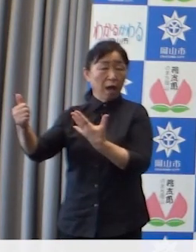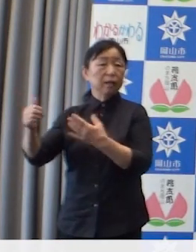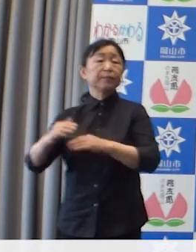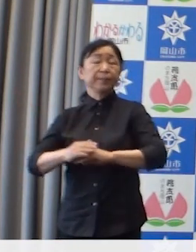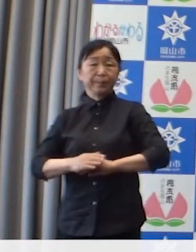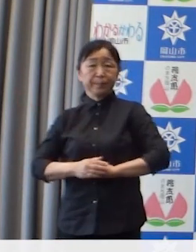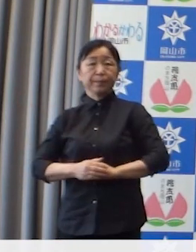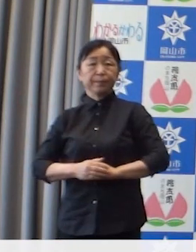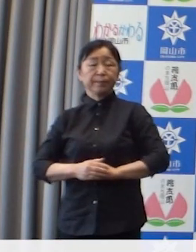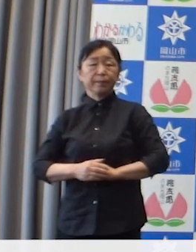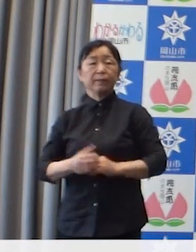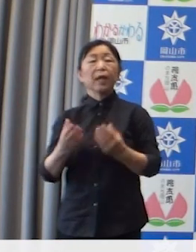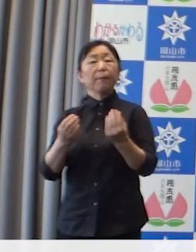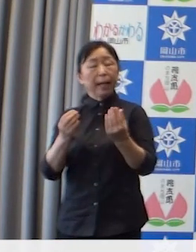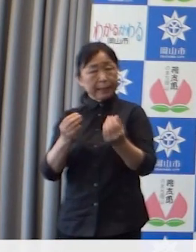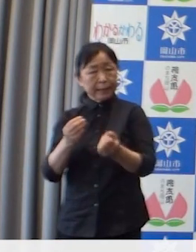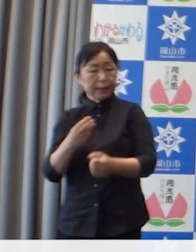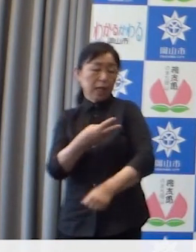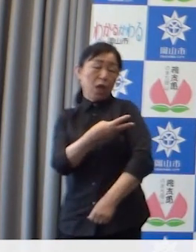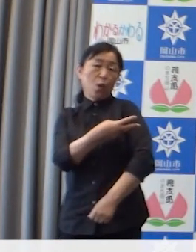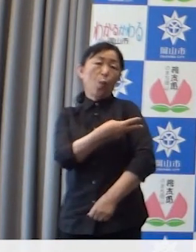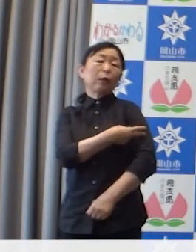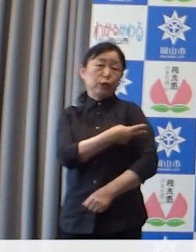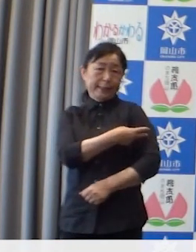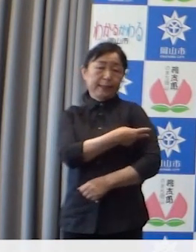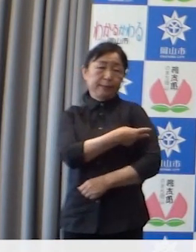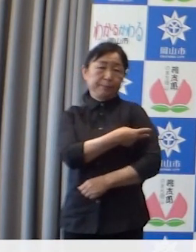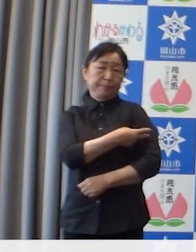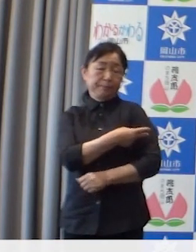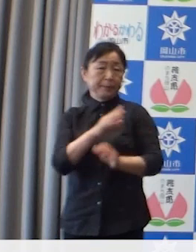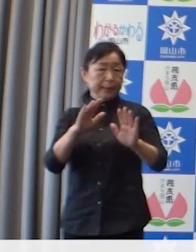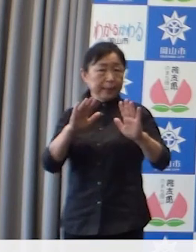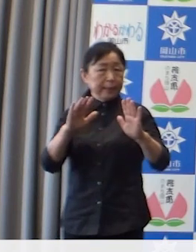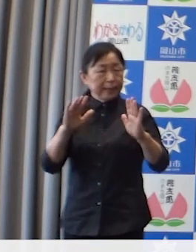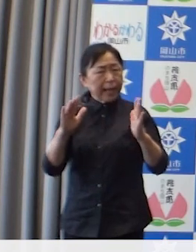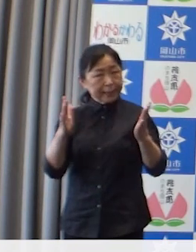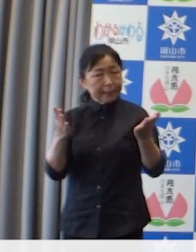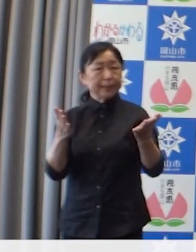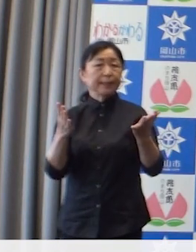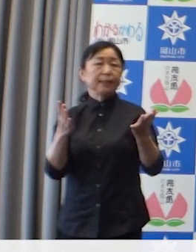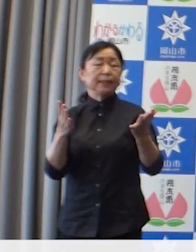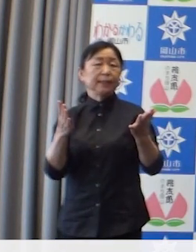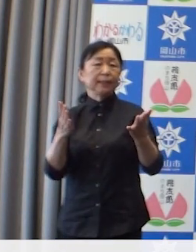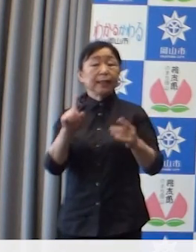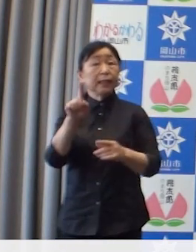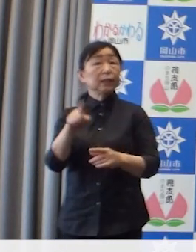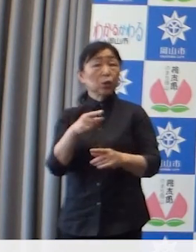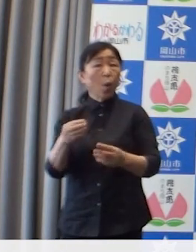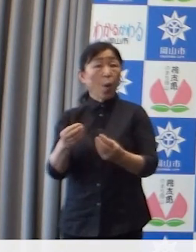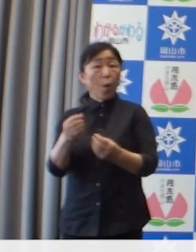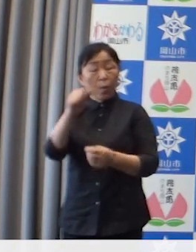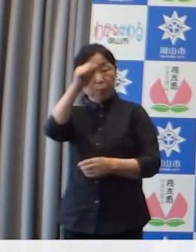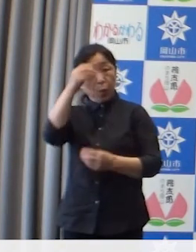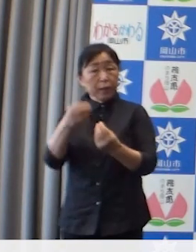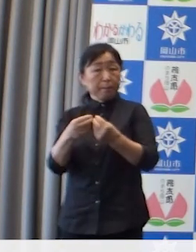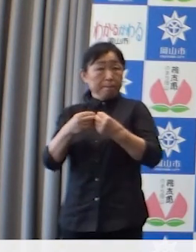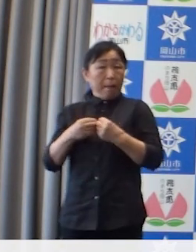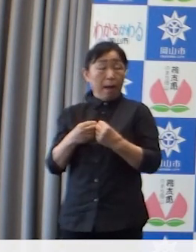はりワクチンを接種していないって言い方が罹患するとですね、